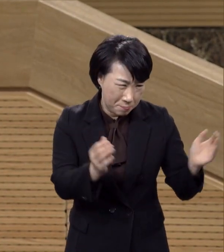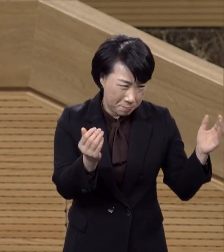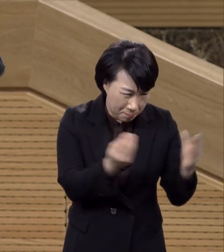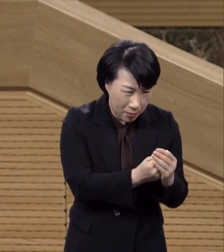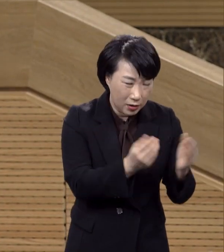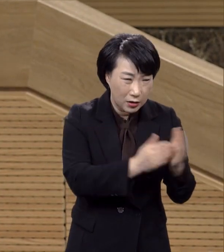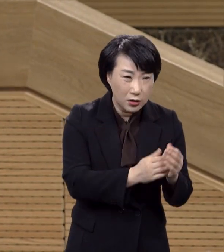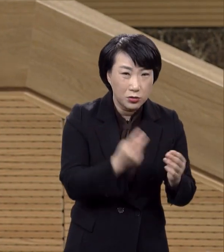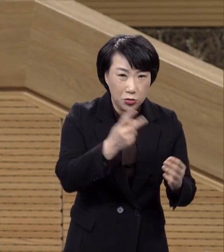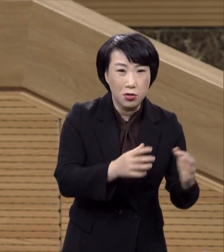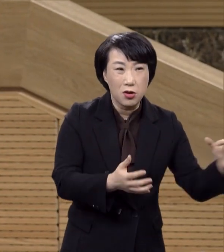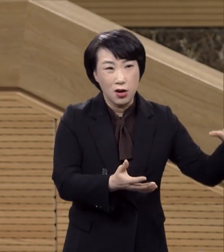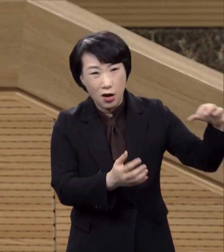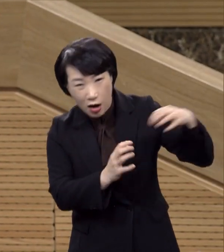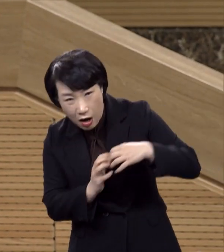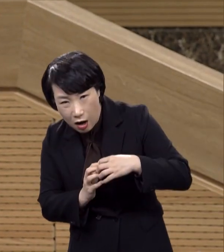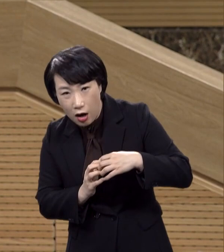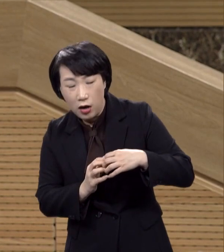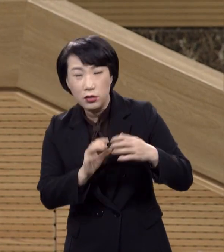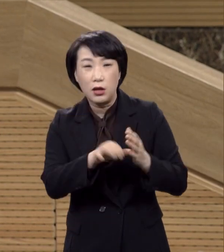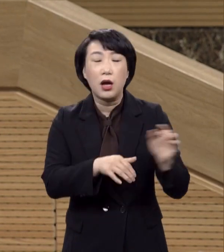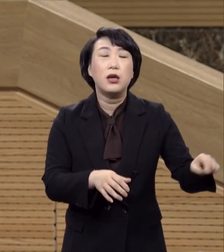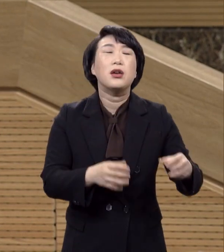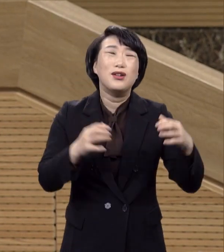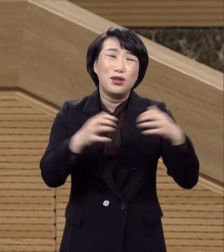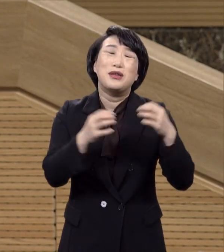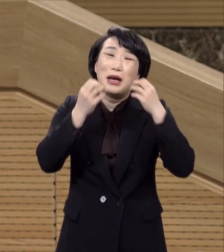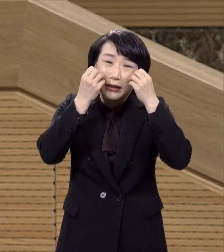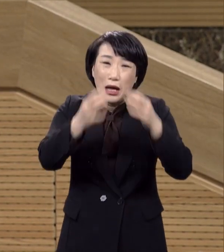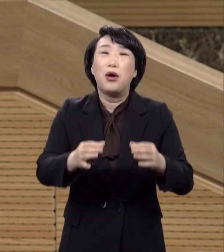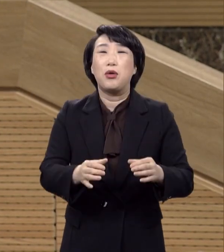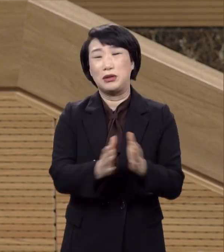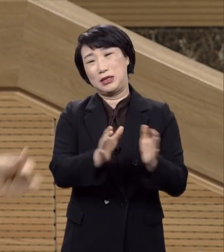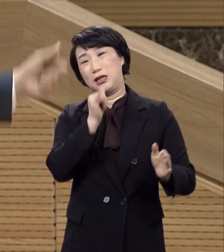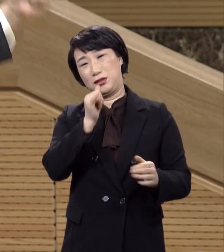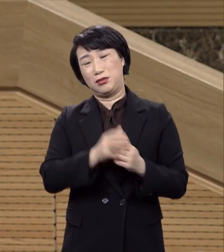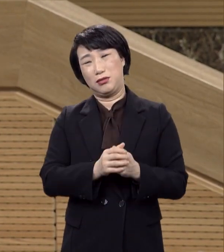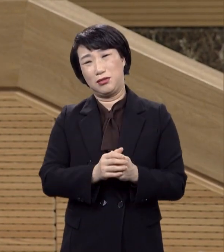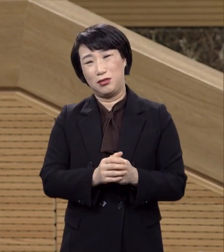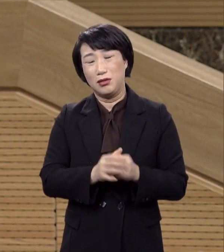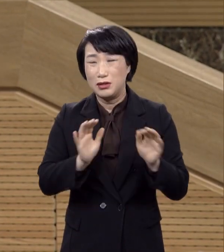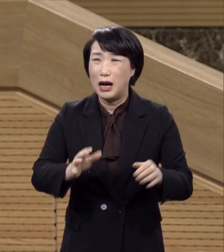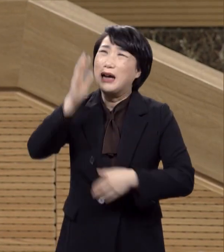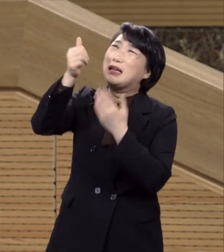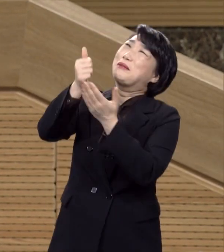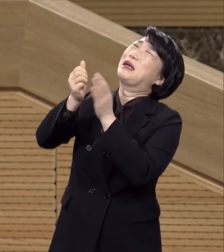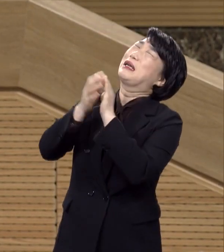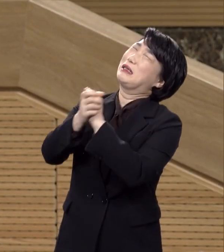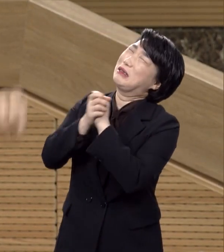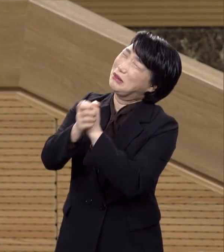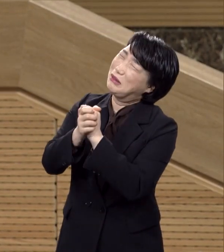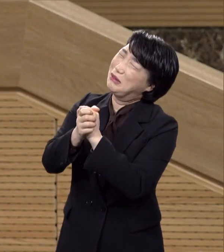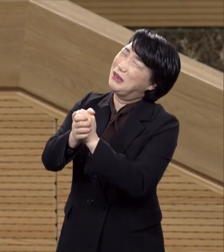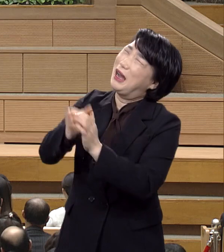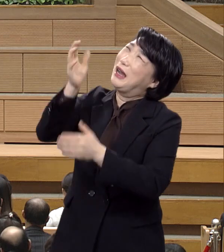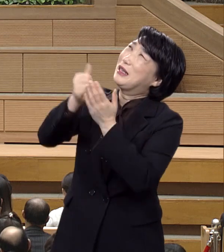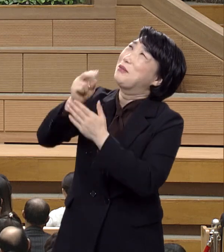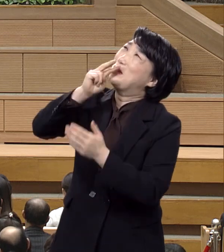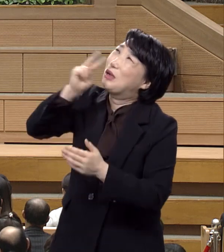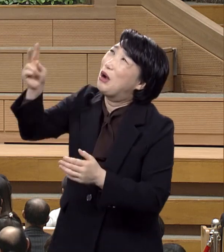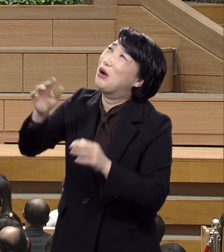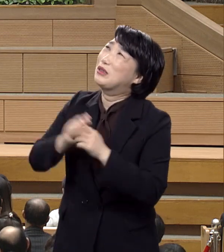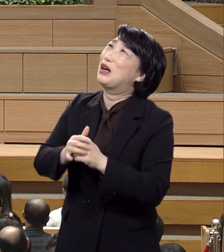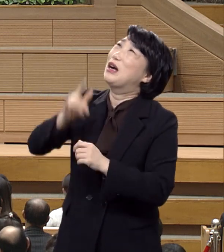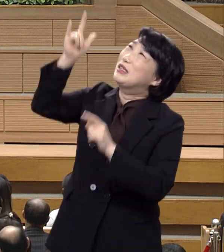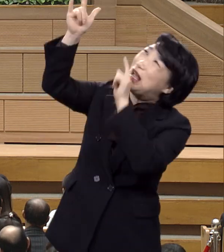가다듬어서 다시 침략해 들어올 때 새로운 전쟁이 될 것이니 그래서 하나님을 향해 기도합니다. 하나님이요,